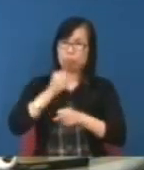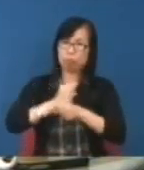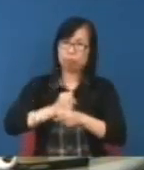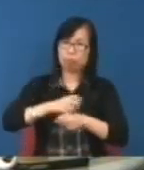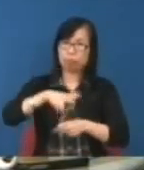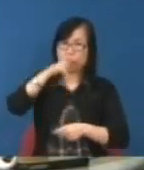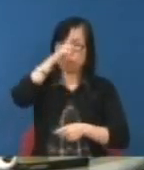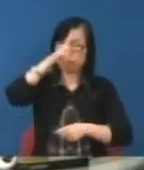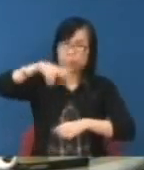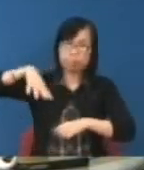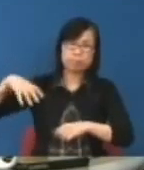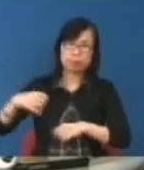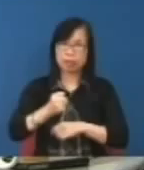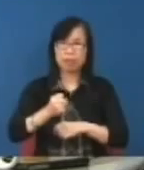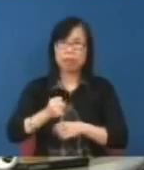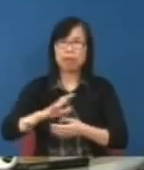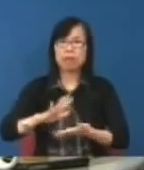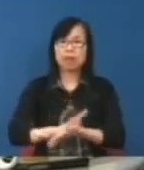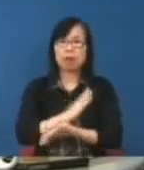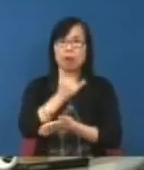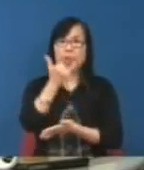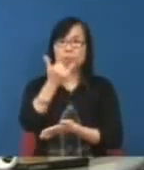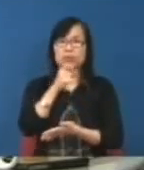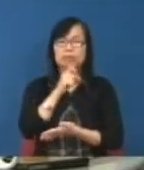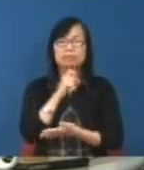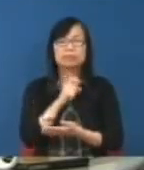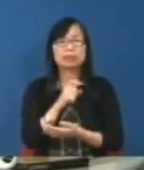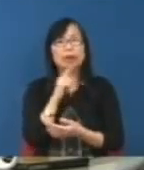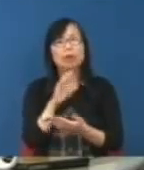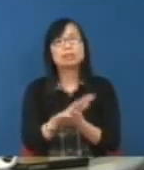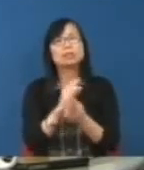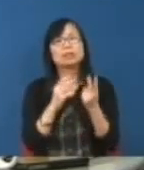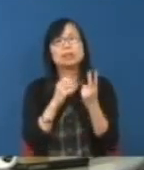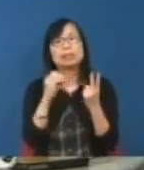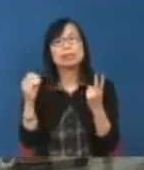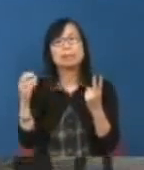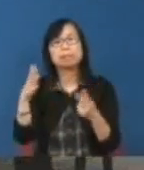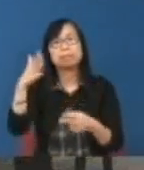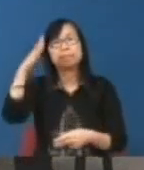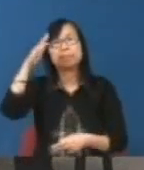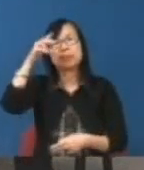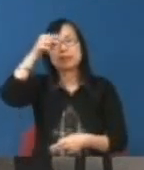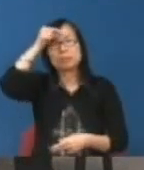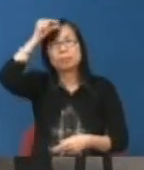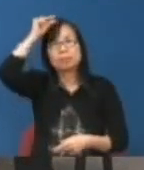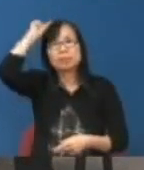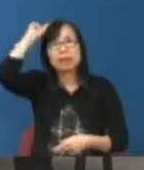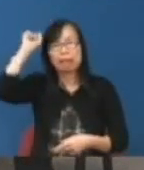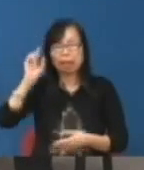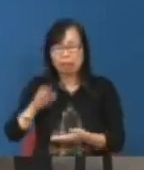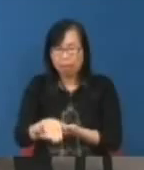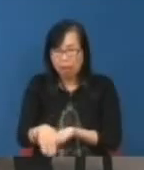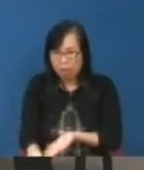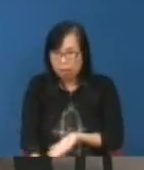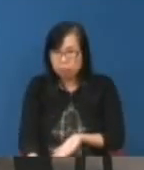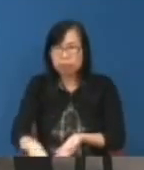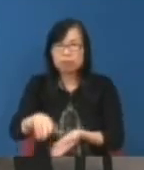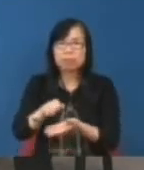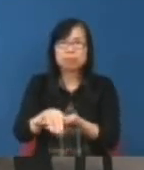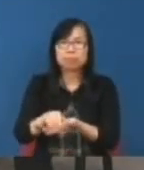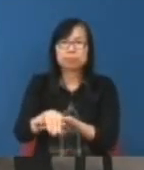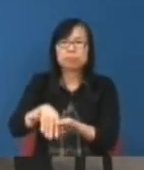係。應該是六年有多的，因為他2005年啊，董生腳痛啊嘛，咁佢就即係接任